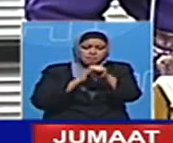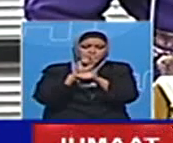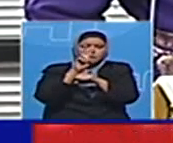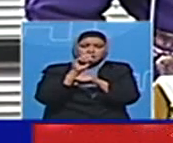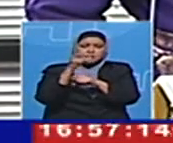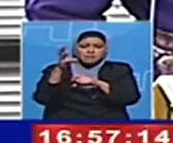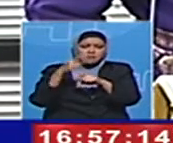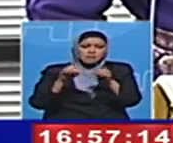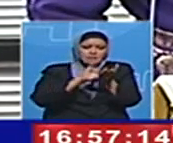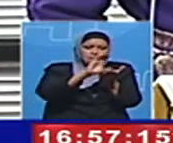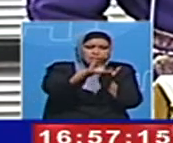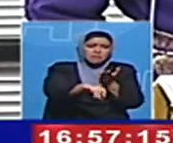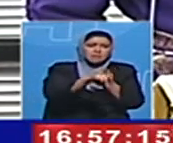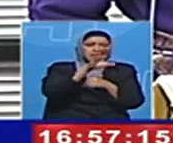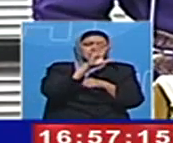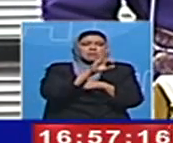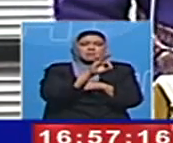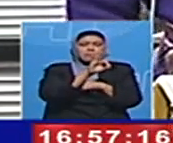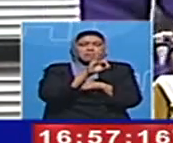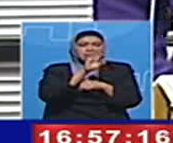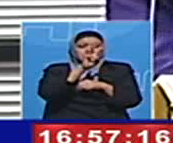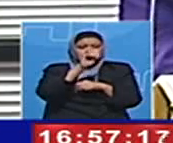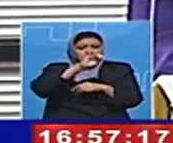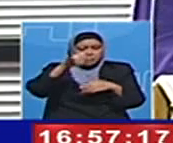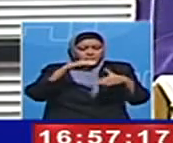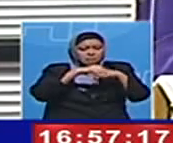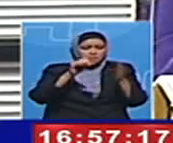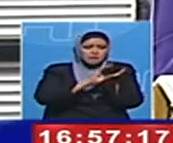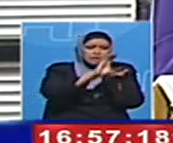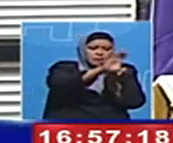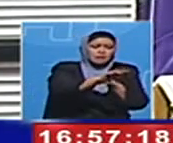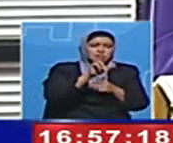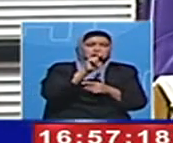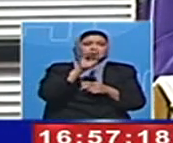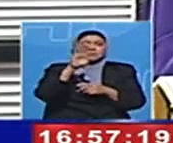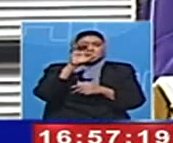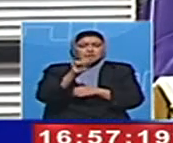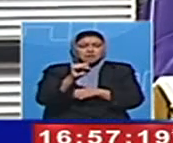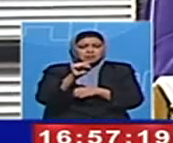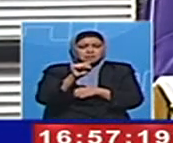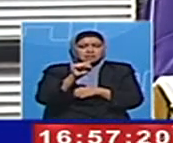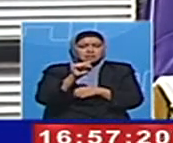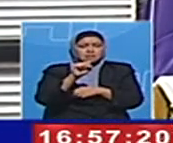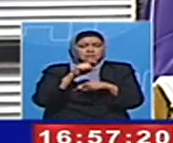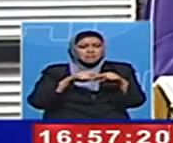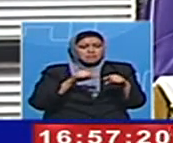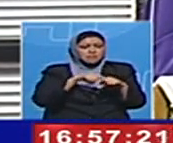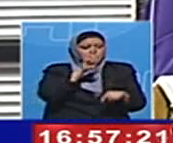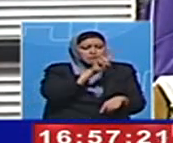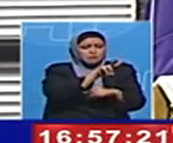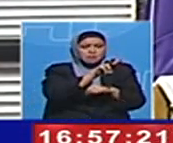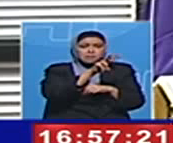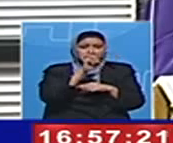r930 juta kepada kementerian B dan sukan bagi inisiatif berikut pertama r280 juta untuk